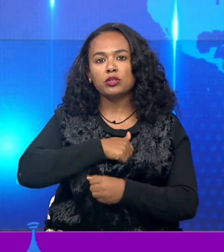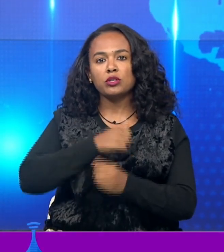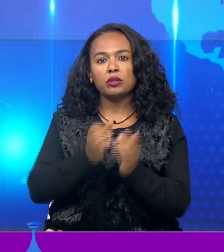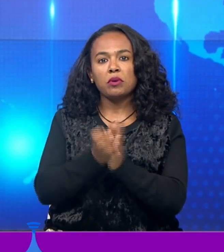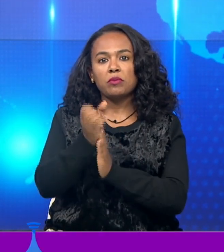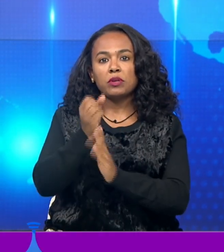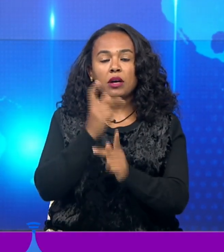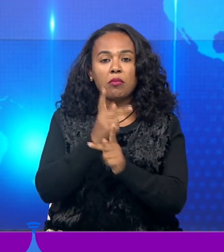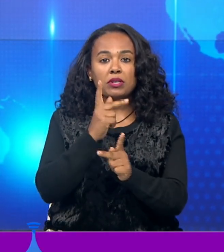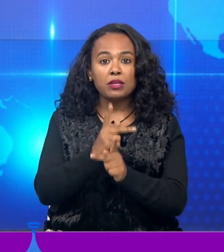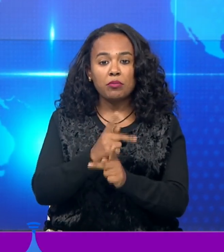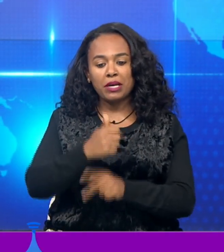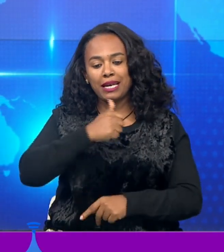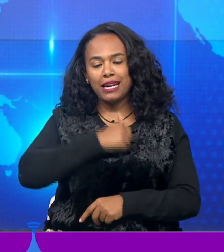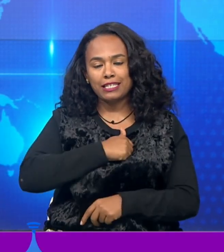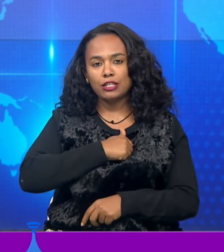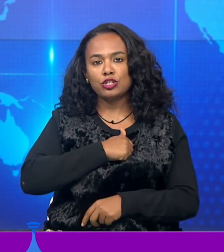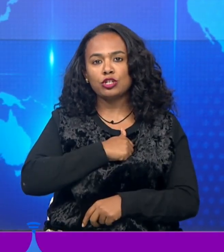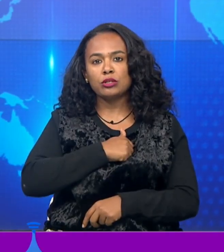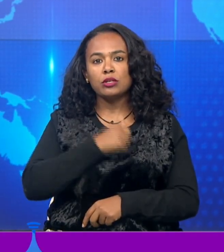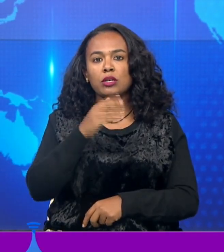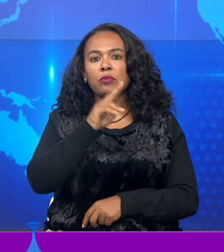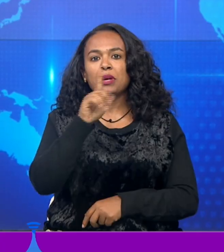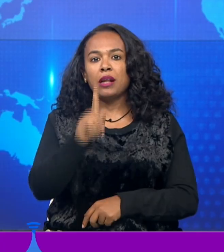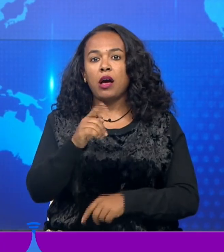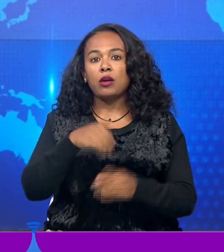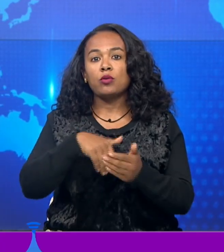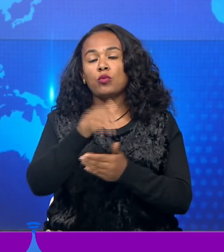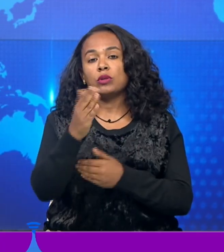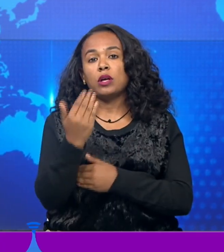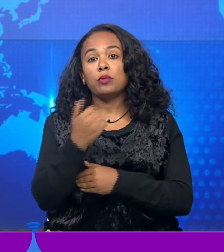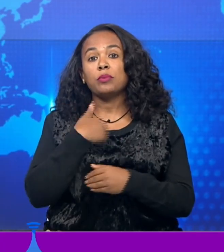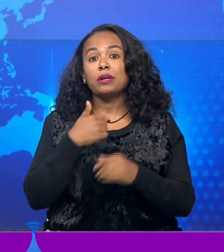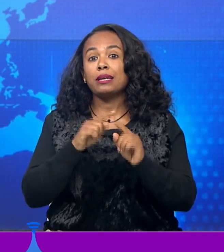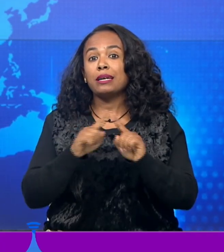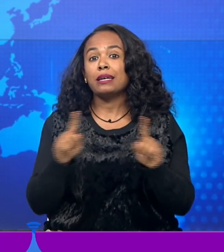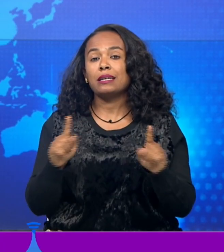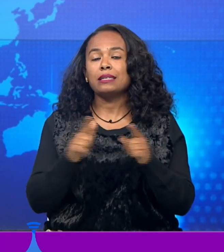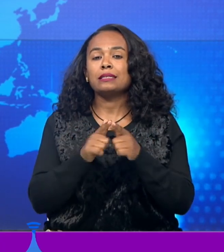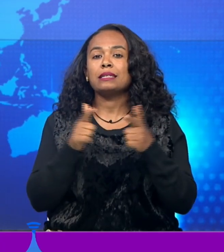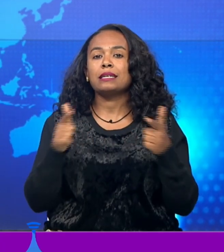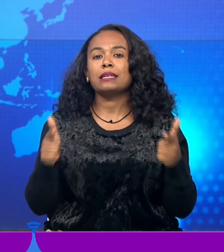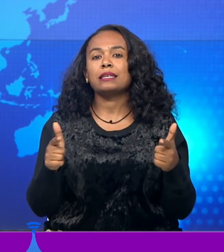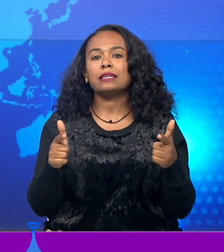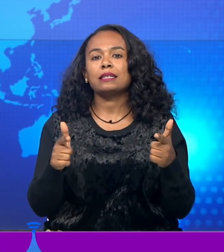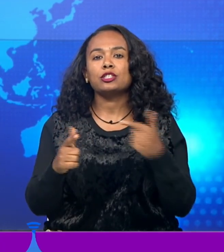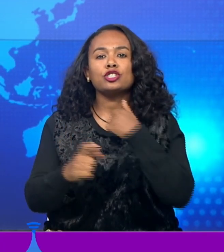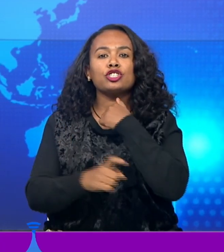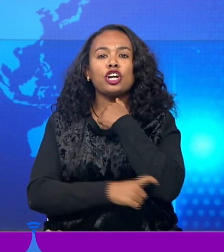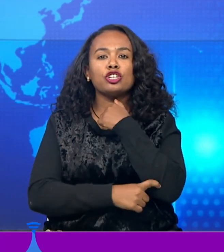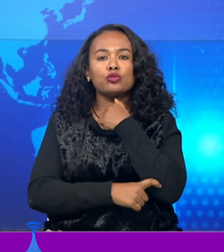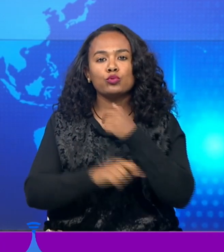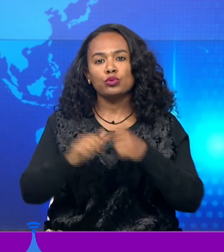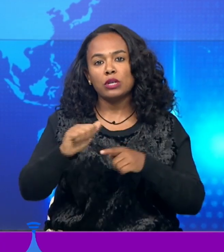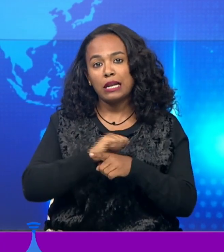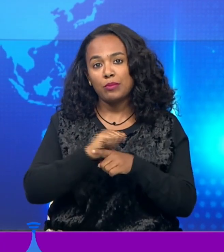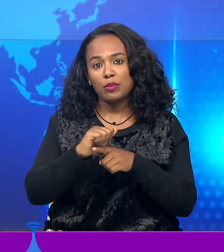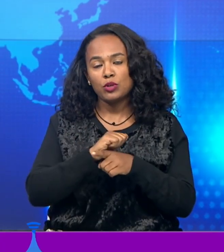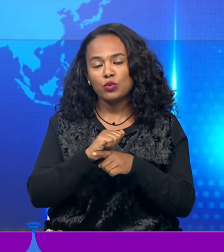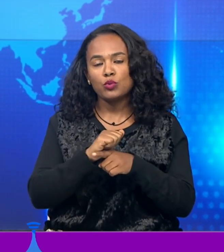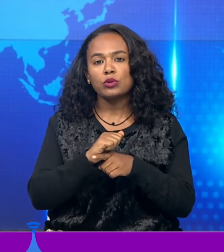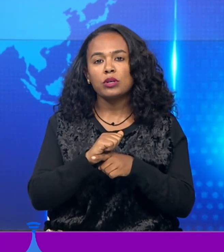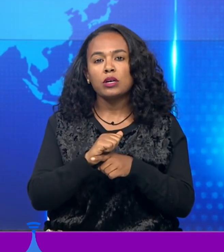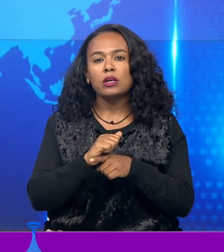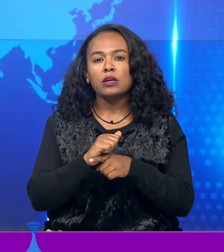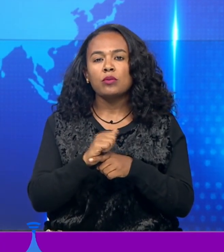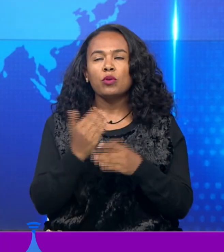ከማስጠበቅ አኳያ የራሳችን ሚና እንወጣ ነበረ። እኔ ግን ትልቅ ቻሌንጁን የለመድኩት